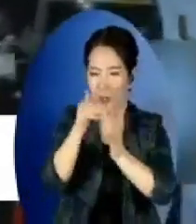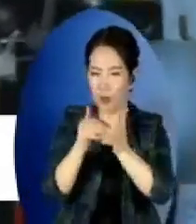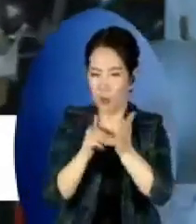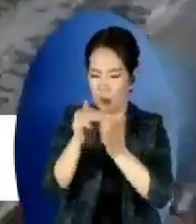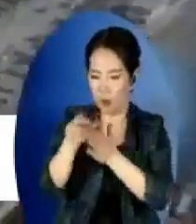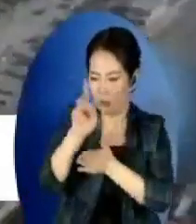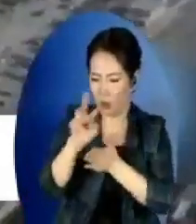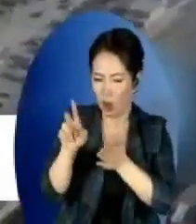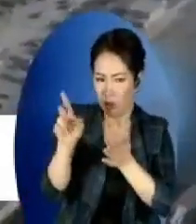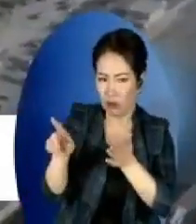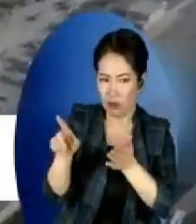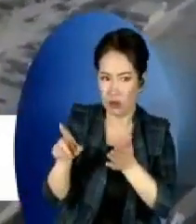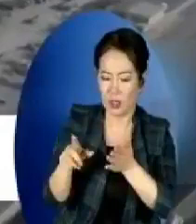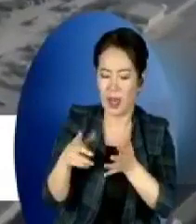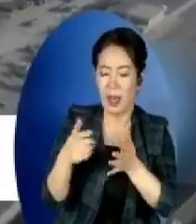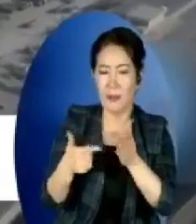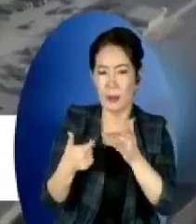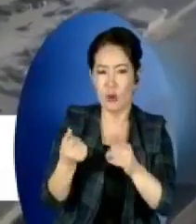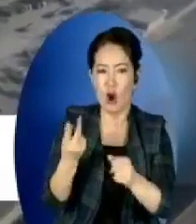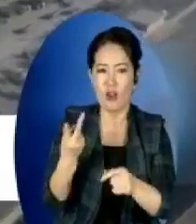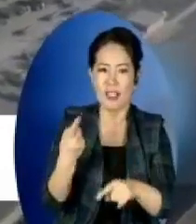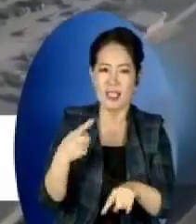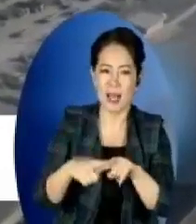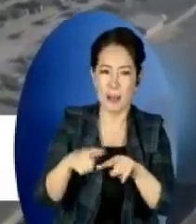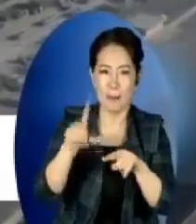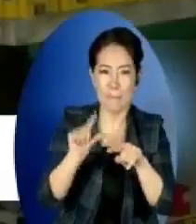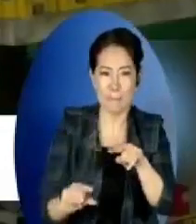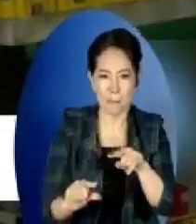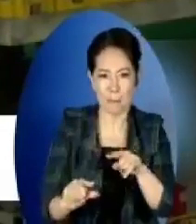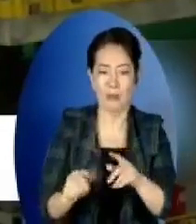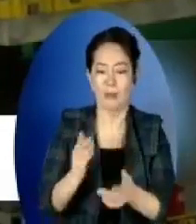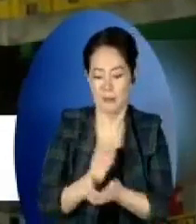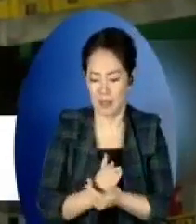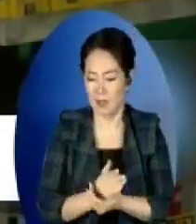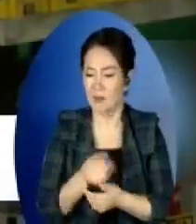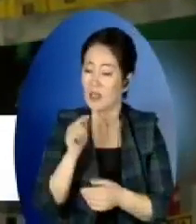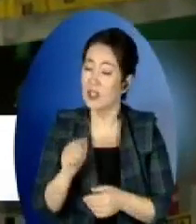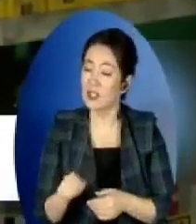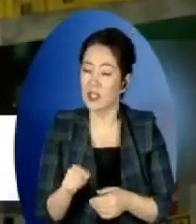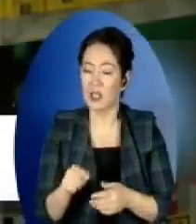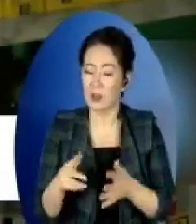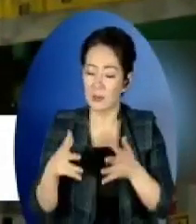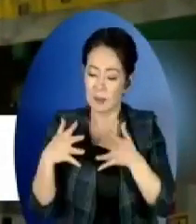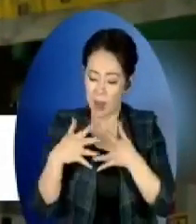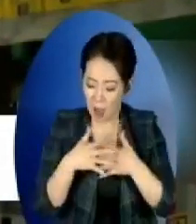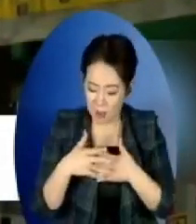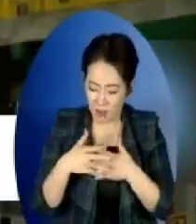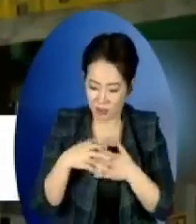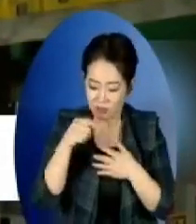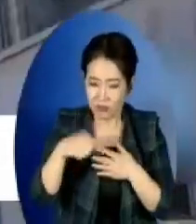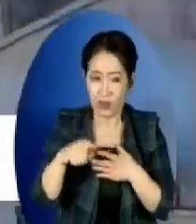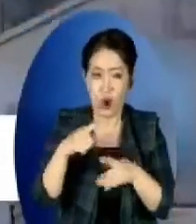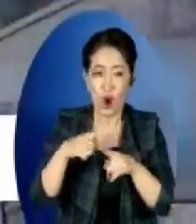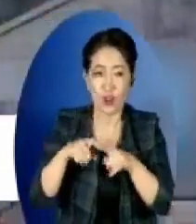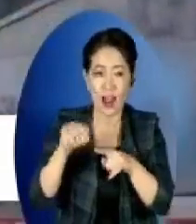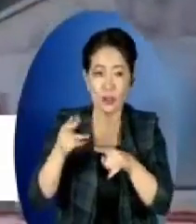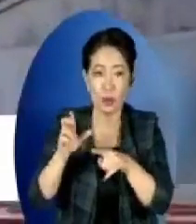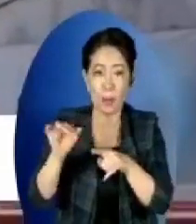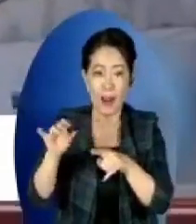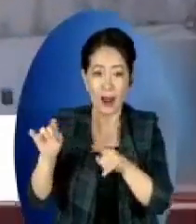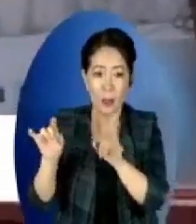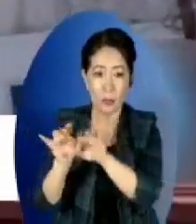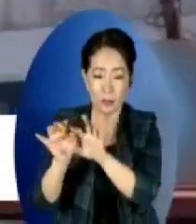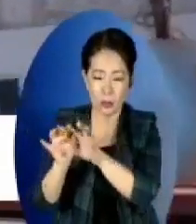тогтоосон импортын татварыг мөн 2 дахин буюу 50% бууруулж байна. За мөн Америкийн хөдөө аж ахуйн бараа бүтээгдэхүүний худалдан